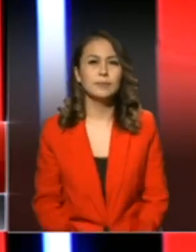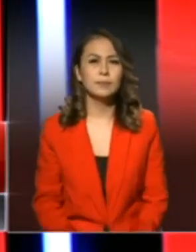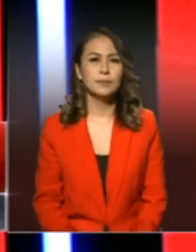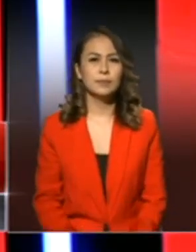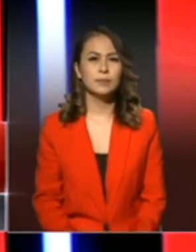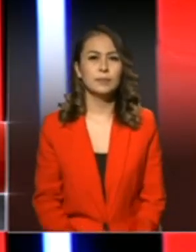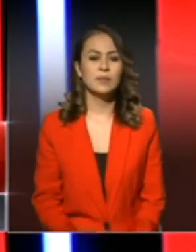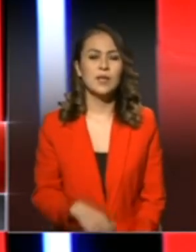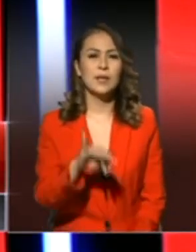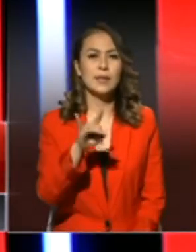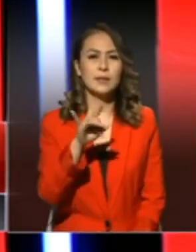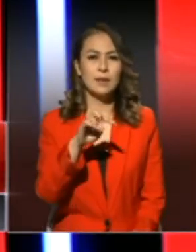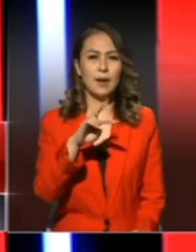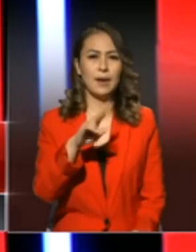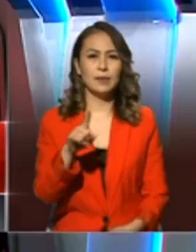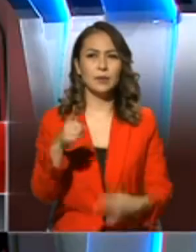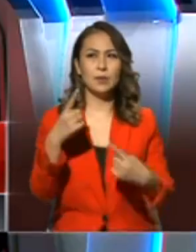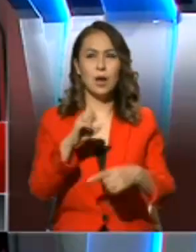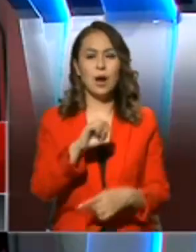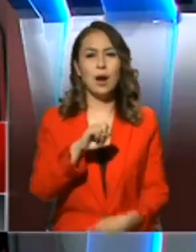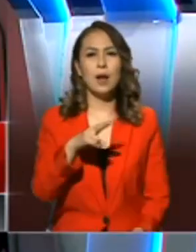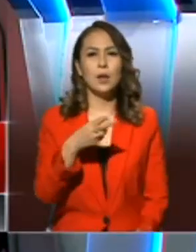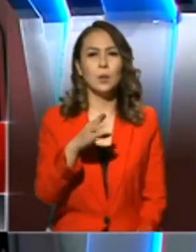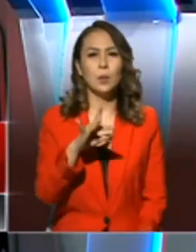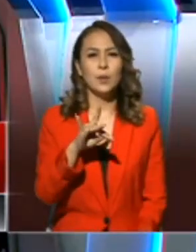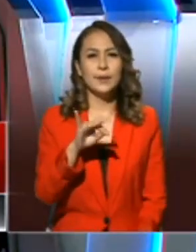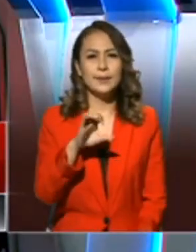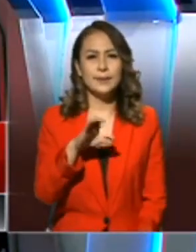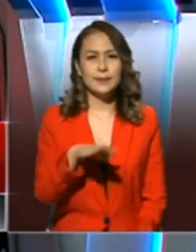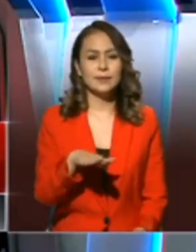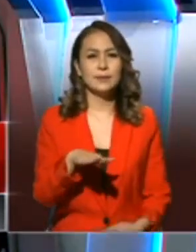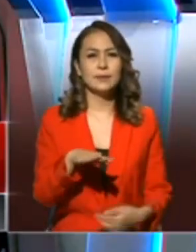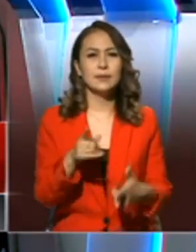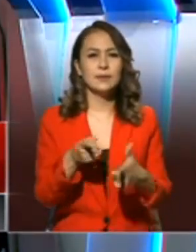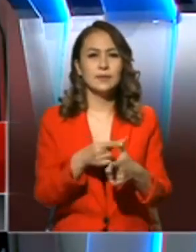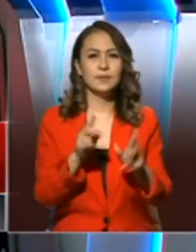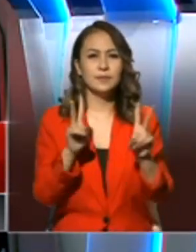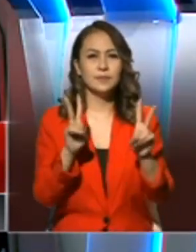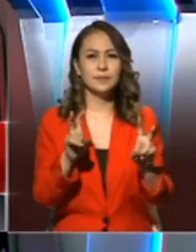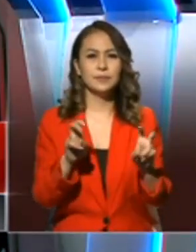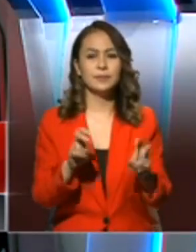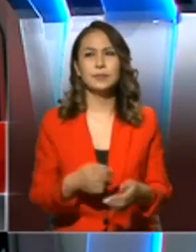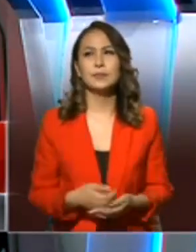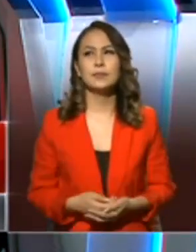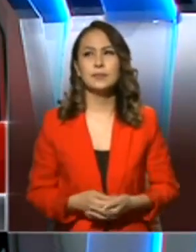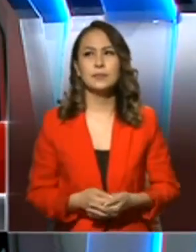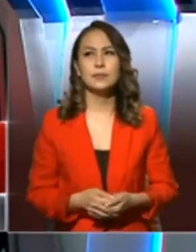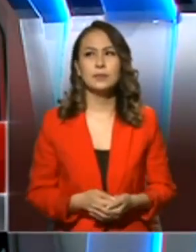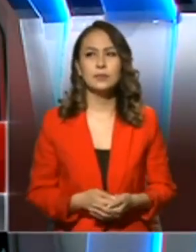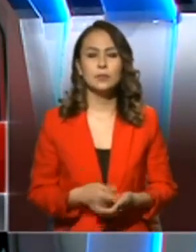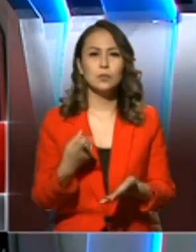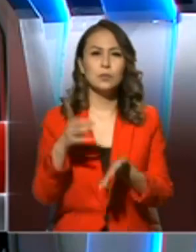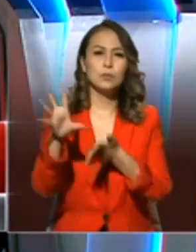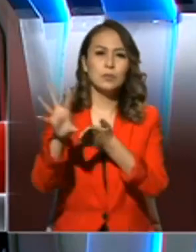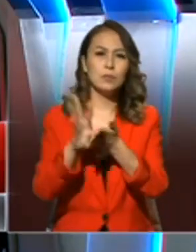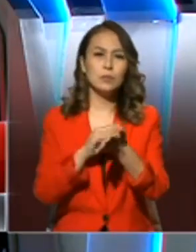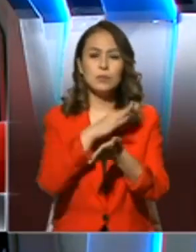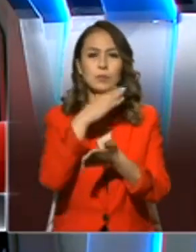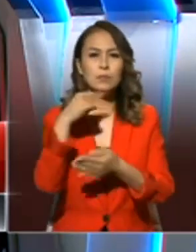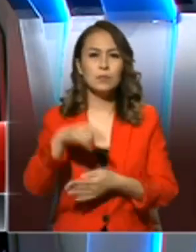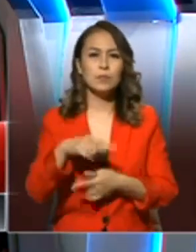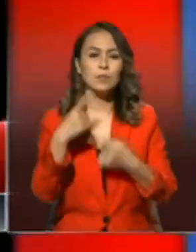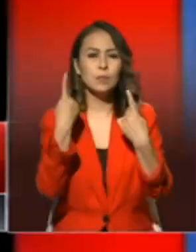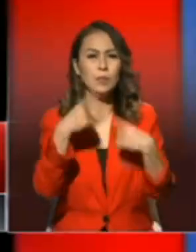альтруистік донорлық деген дамыған. Альтруистік донор дегеніміз осында айтып беріңіздерші. Бізде неге осы тәжірибені қолданбасқа бұлай қарасаңыздар? Олар тегін басқа